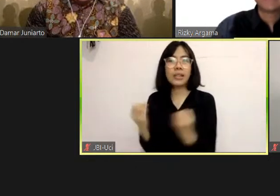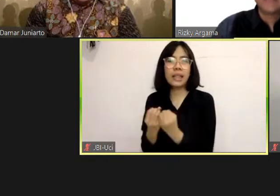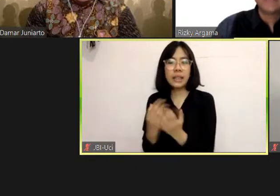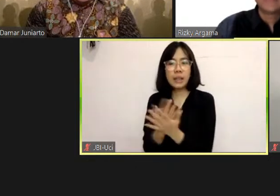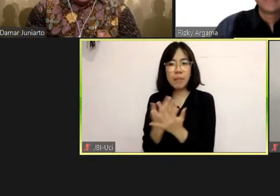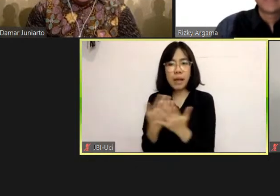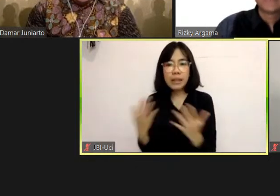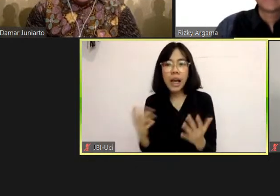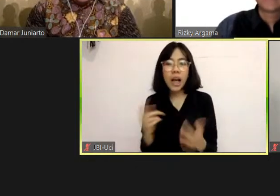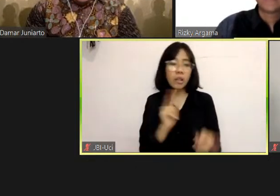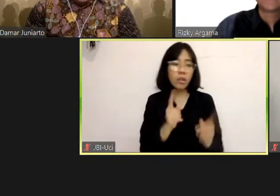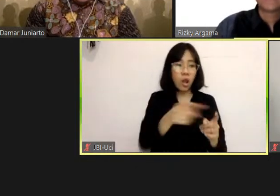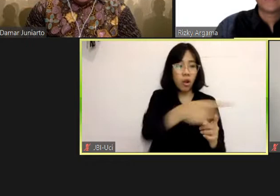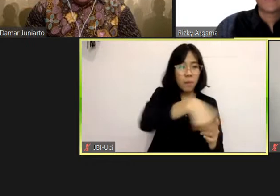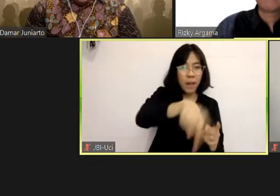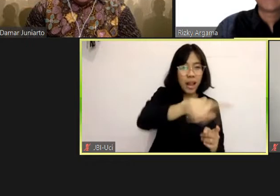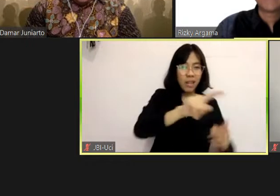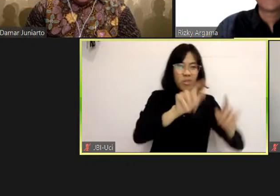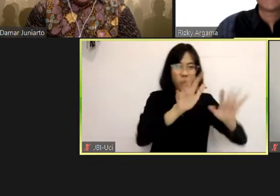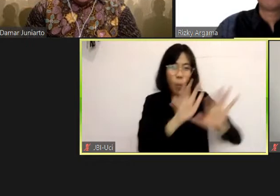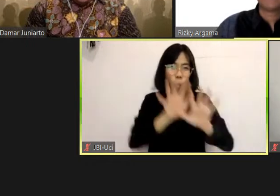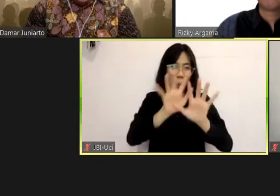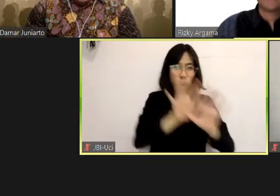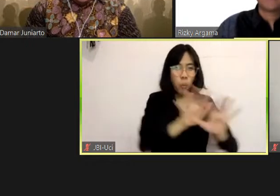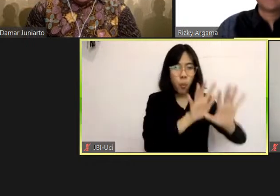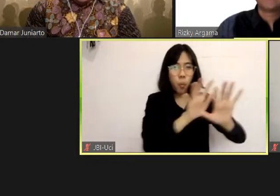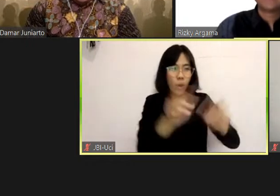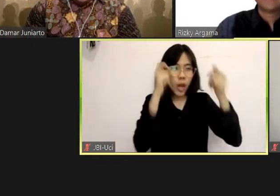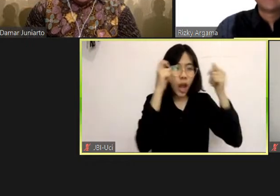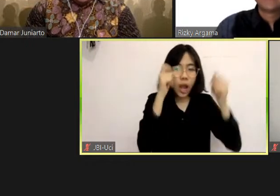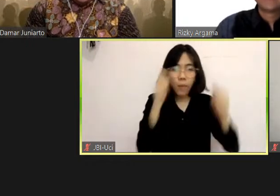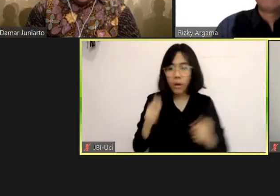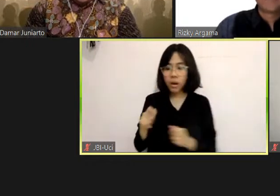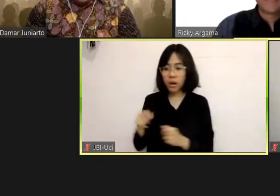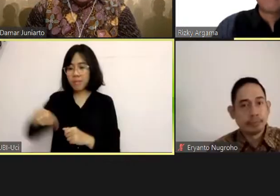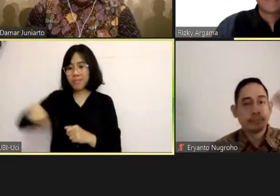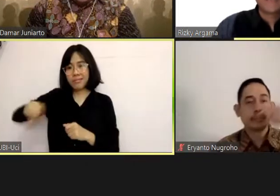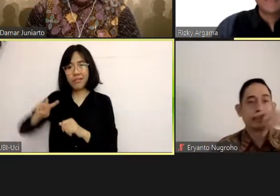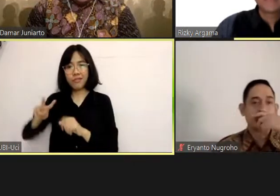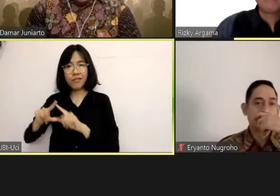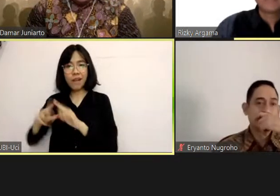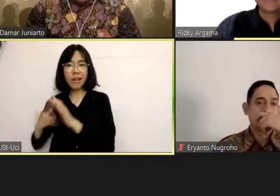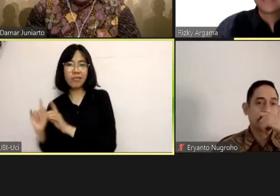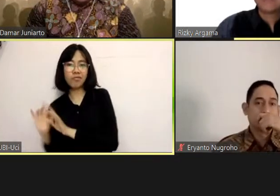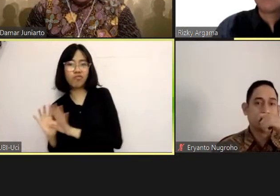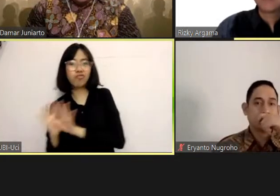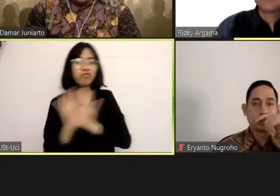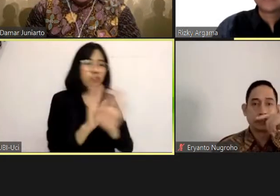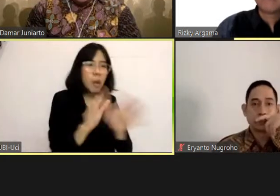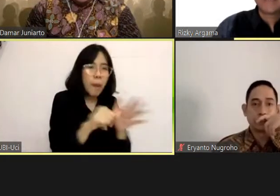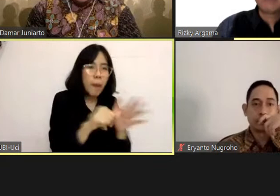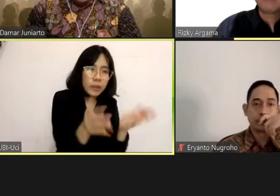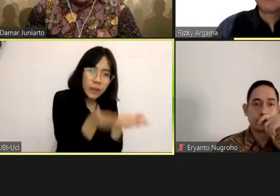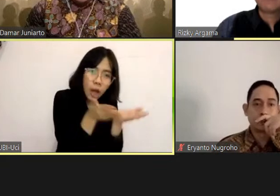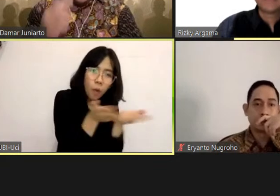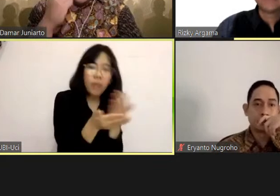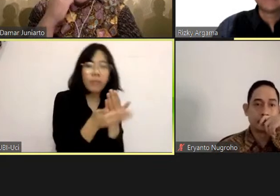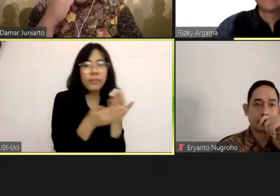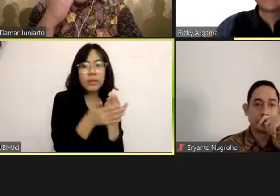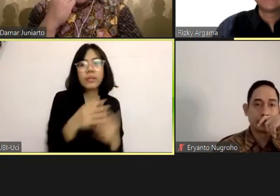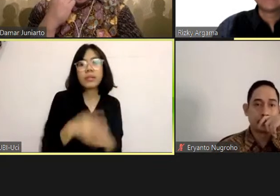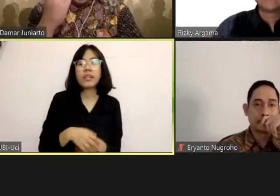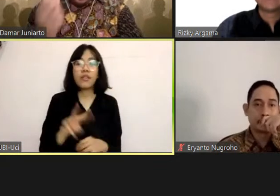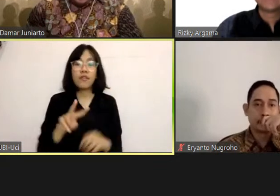aksi dan tantangan-tantangan apa saja yang dihadapi di lapangan. Kepada Fani, saya persilakan, waktunya sama, 20 menit.